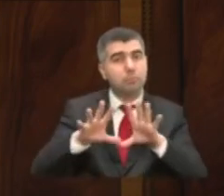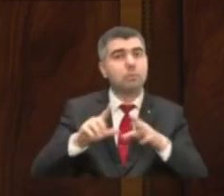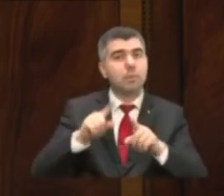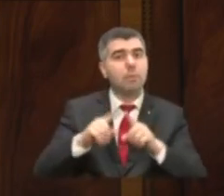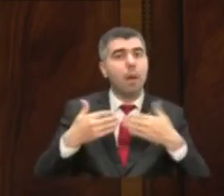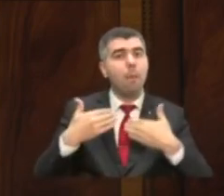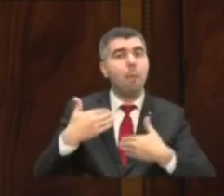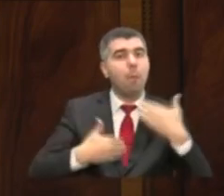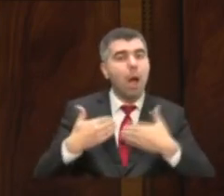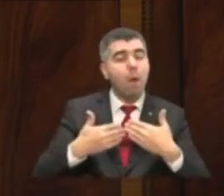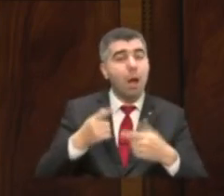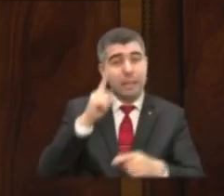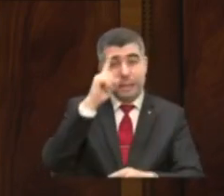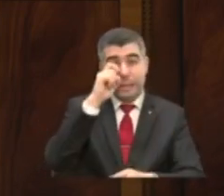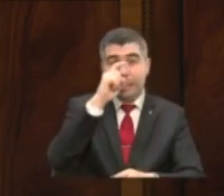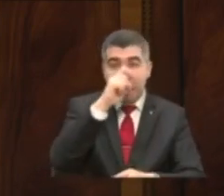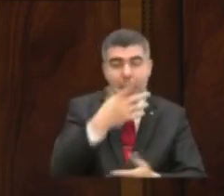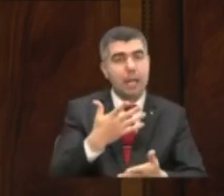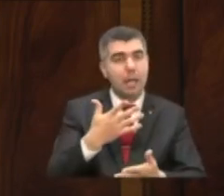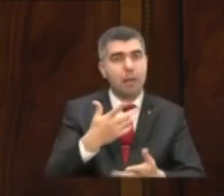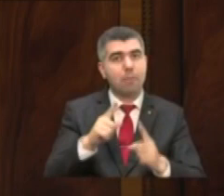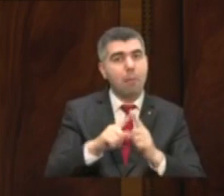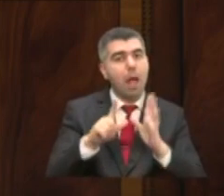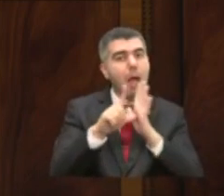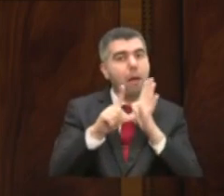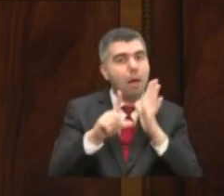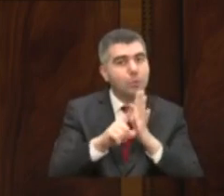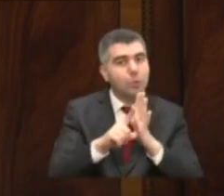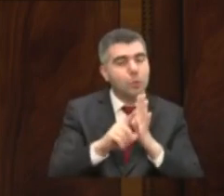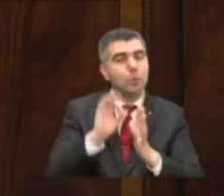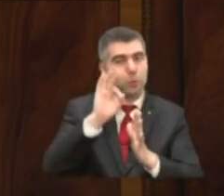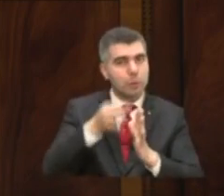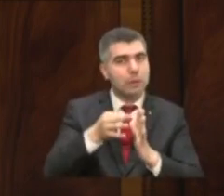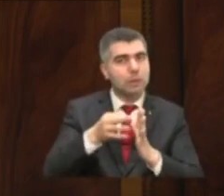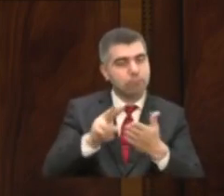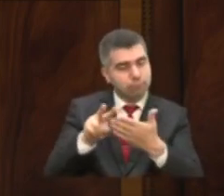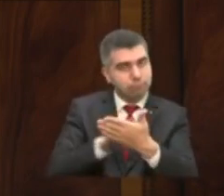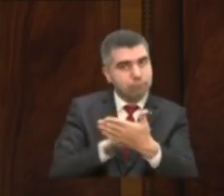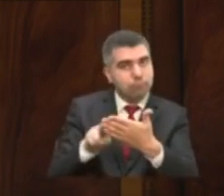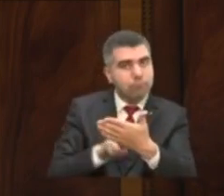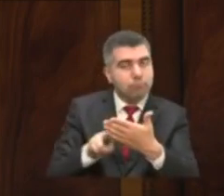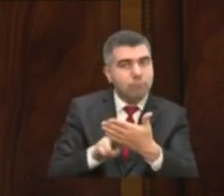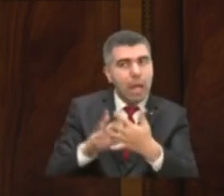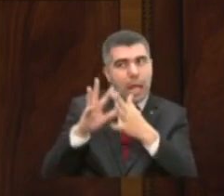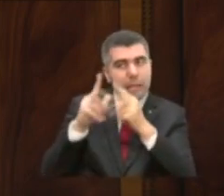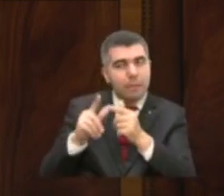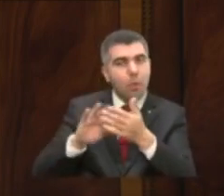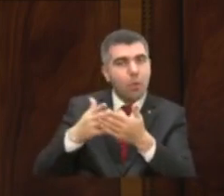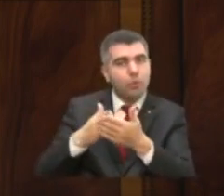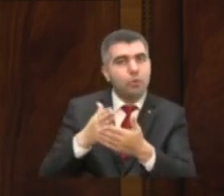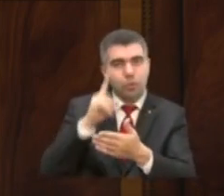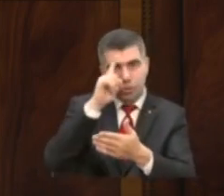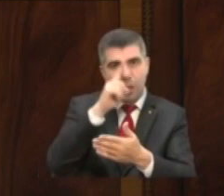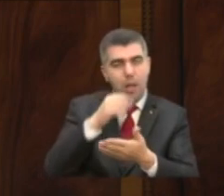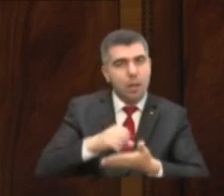ذوي الإعاقة الشديدة، والمرسوم تقريبا موجود، نحتاج إلى تدقيقات. بمجرد ما نكملوا الدراسة إن شاء الله غادي نمشيو في هذا الاتجاه،